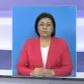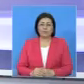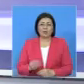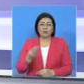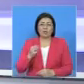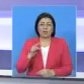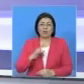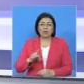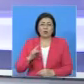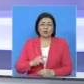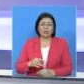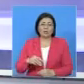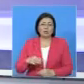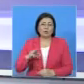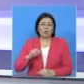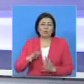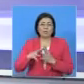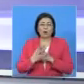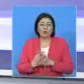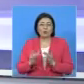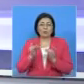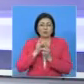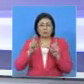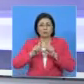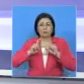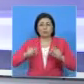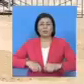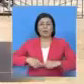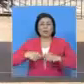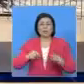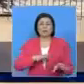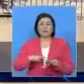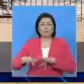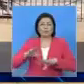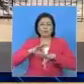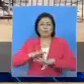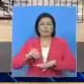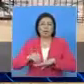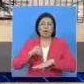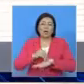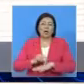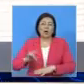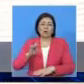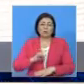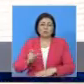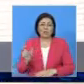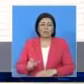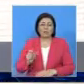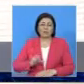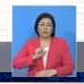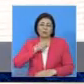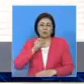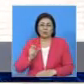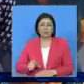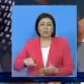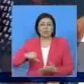Salkar Ауданы 9 елді мекенде ауылдық клубтың ашылуы өтті. Салтанатты рәсімге аудан басшысы, ауыл тұрғындары мен ақсақалдар